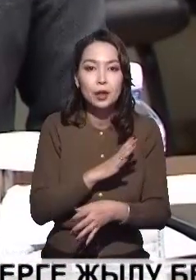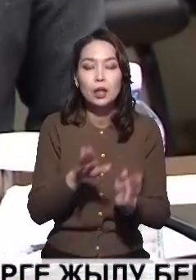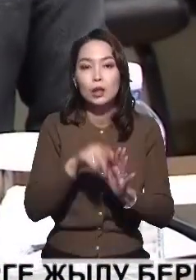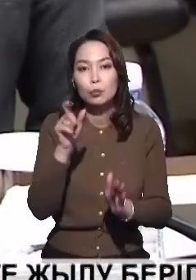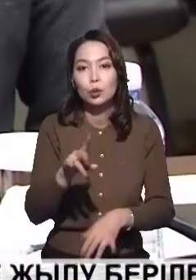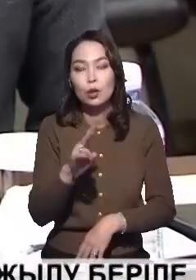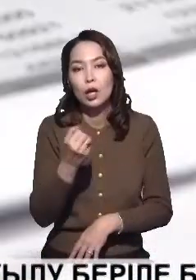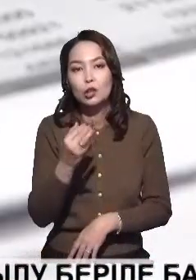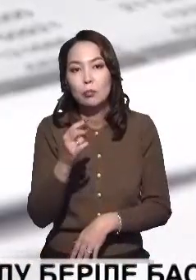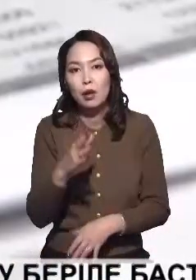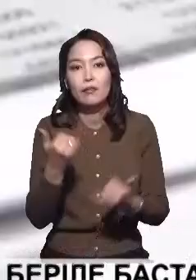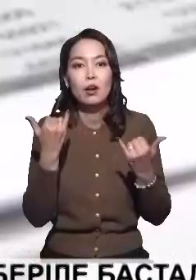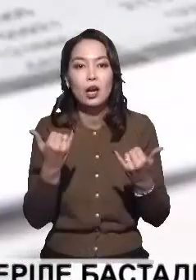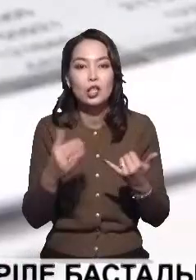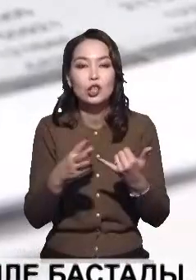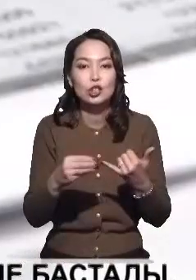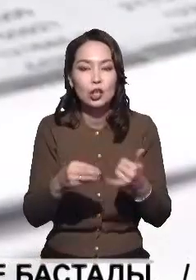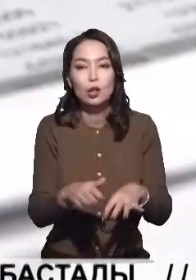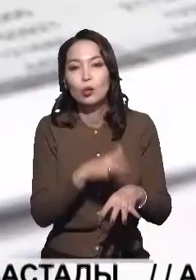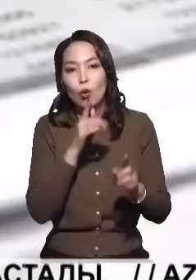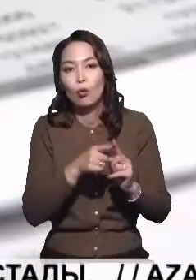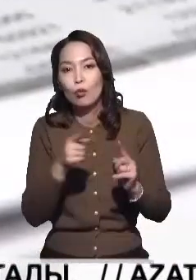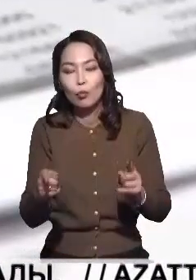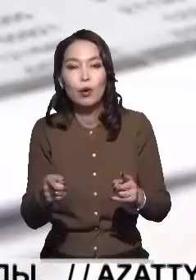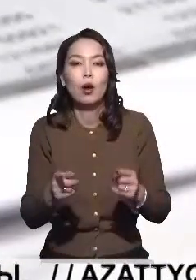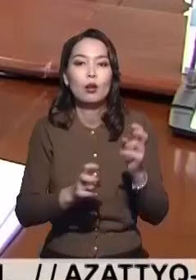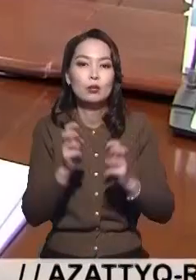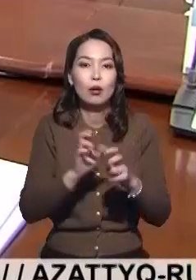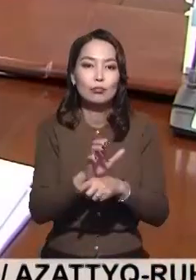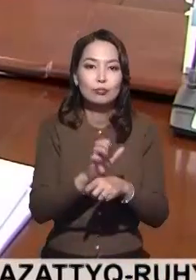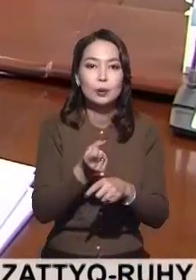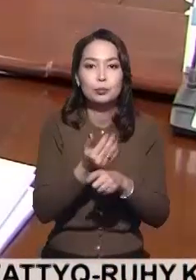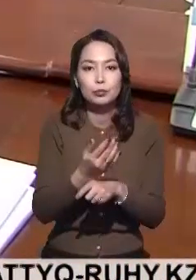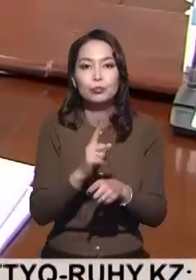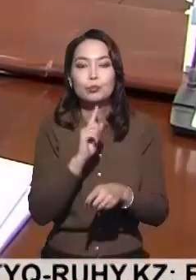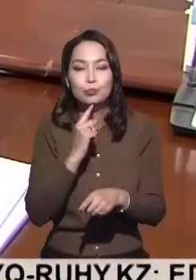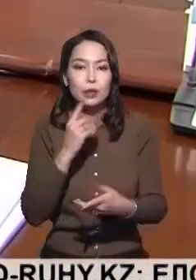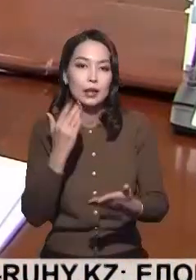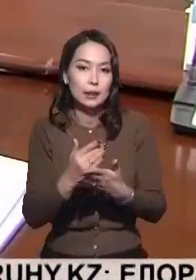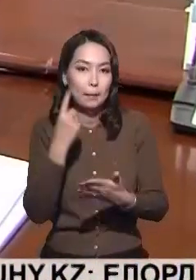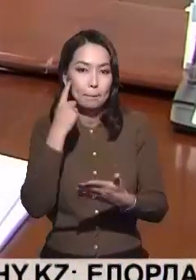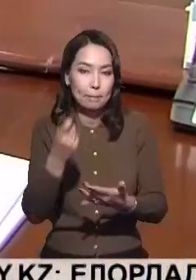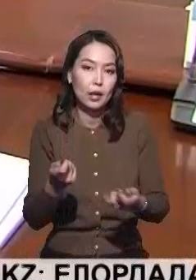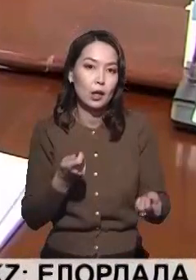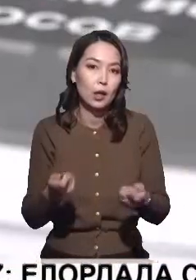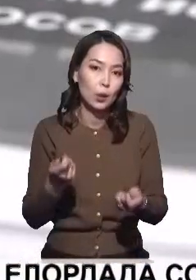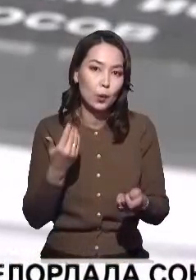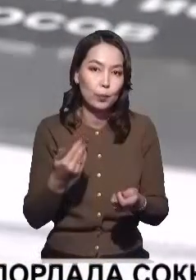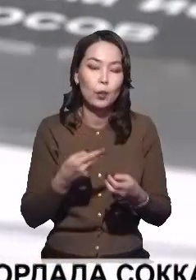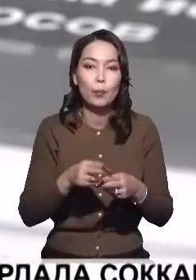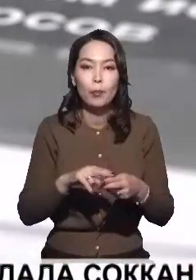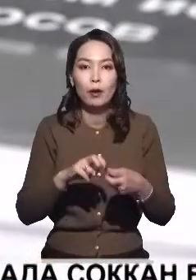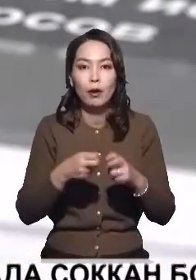Нұржан Әшімбаев қазір жерін ұзартуға қатысты тауар өндірушілер бір қатар қиындыққа тап болғанын айтады. Кеңес төрағасы мәселе